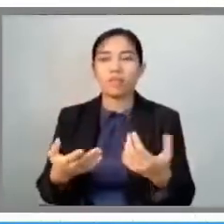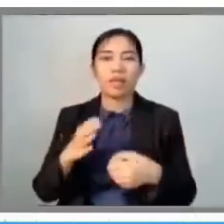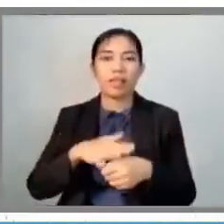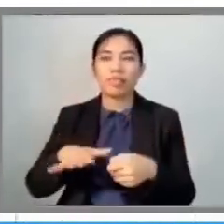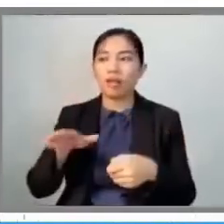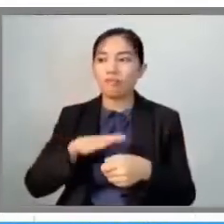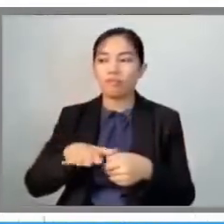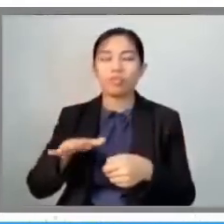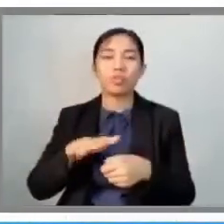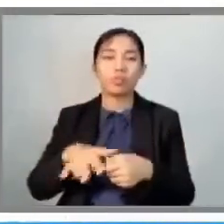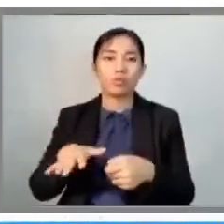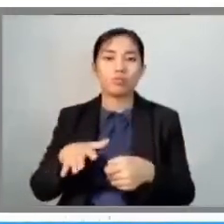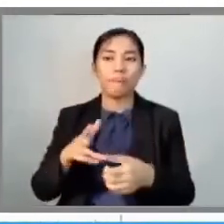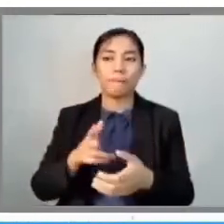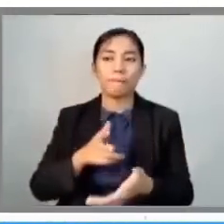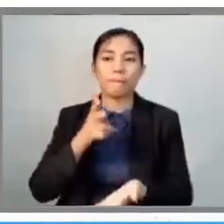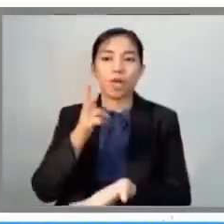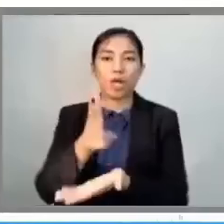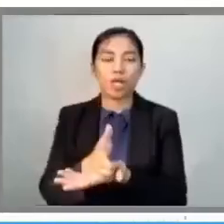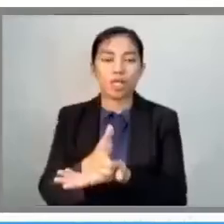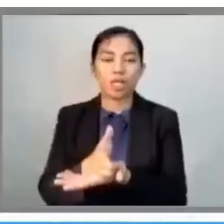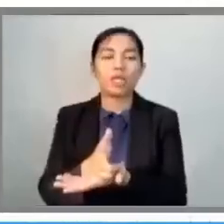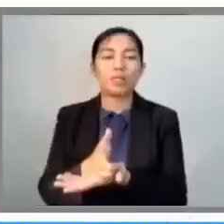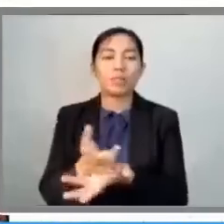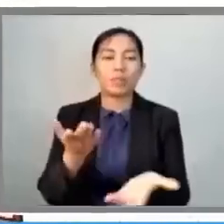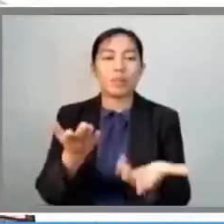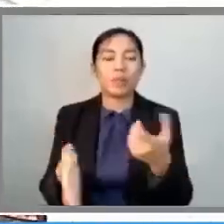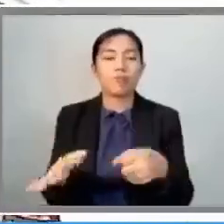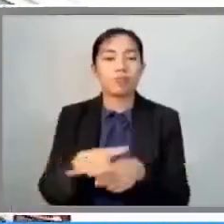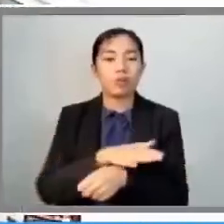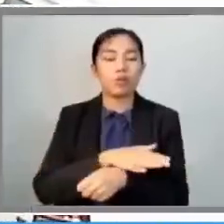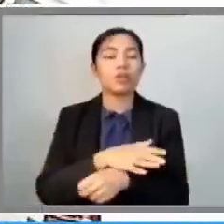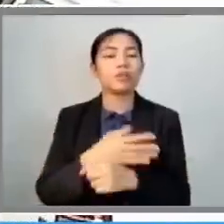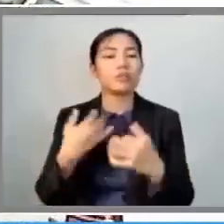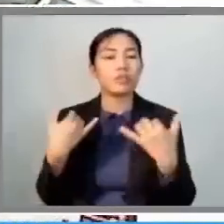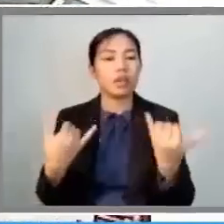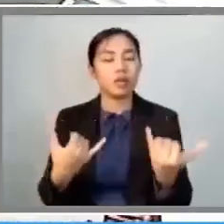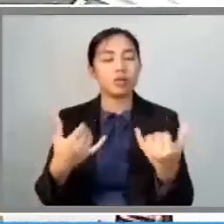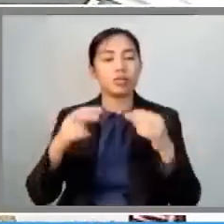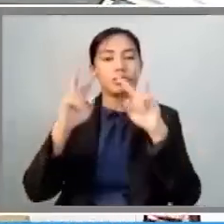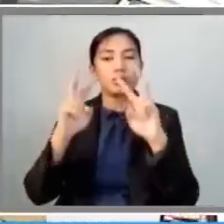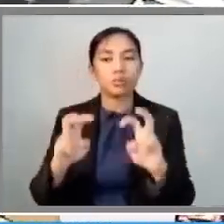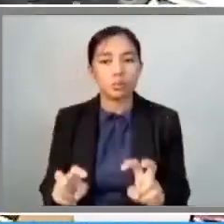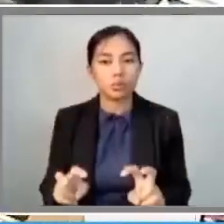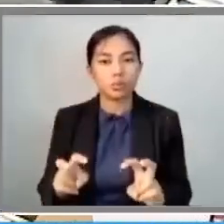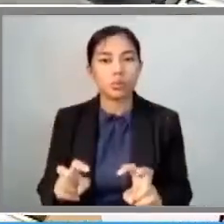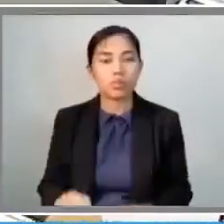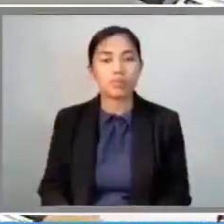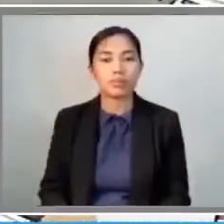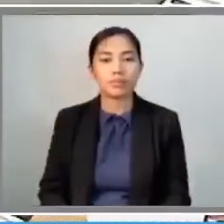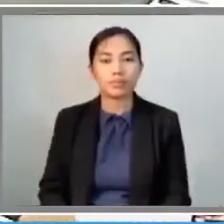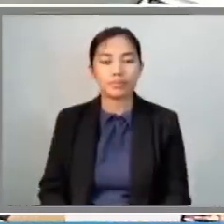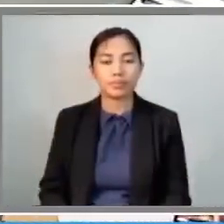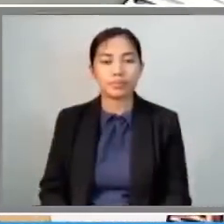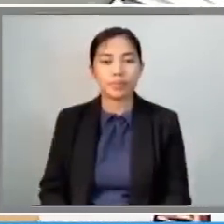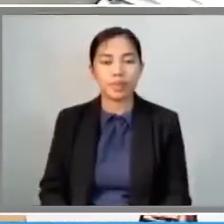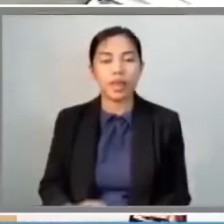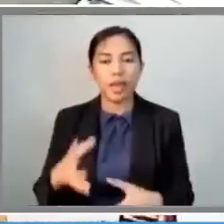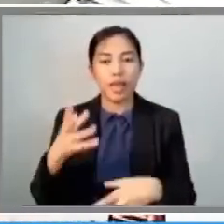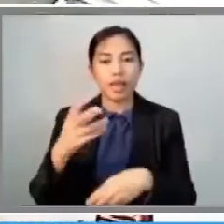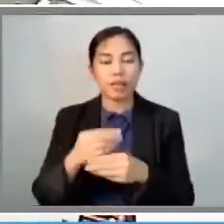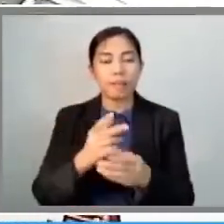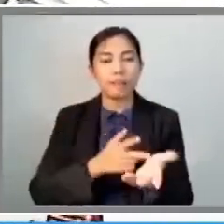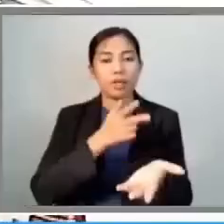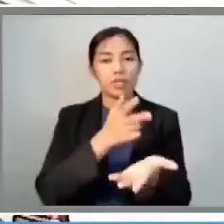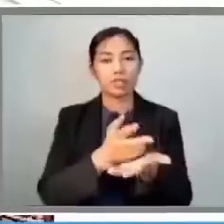de Victoria in fact nagkaroon na rin po kami ng nagid na rin po kami ng additional parking areas together with